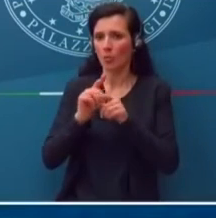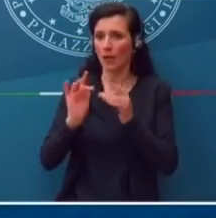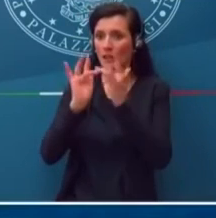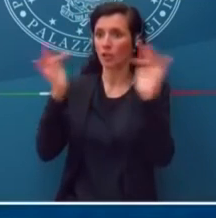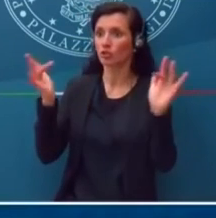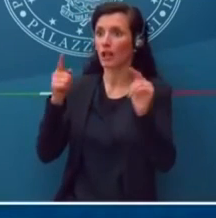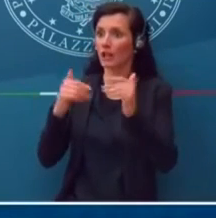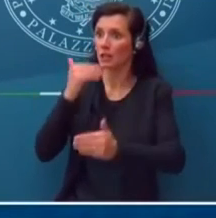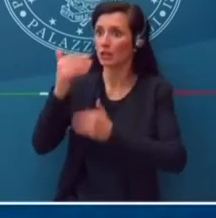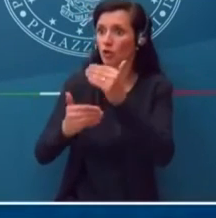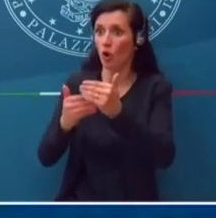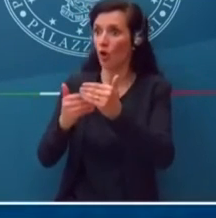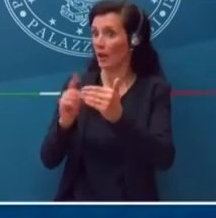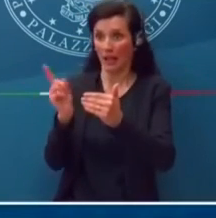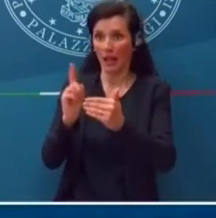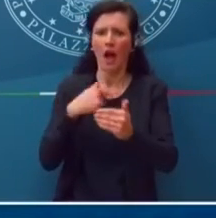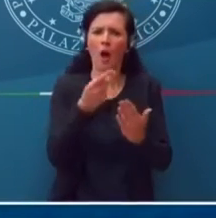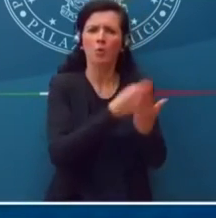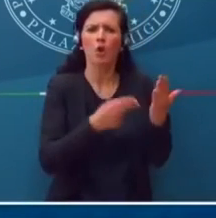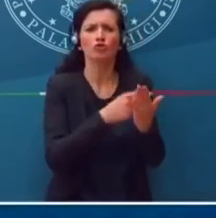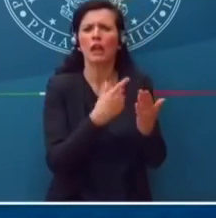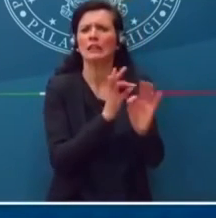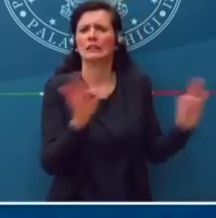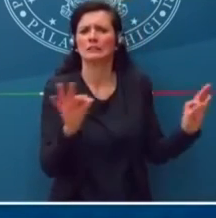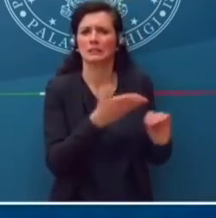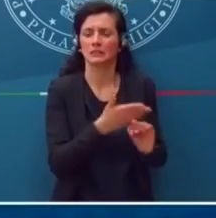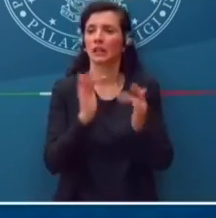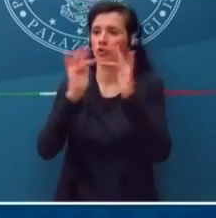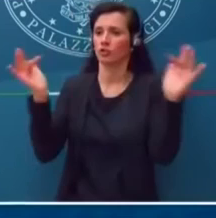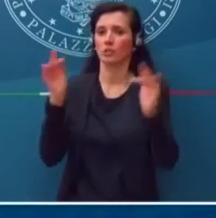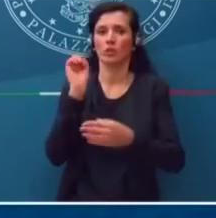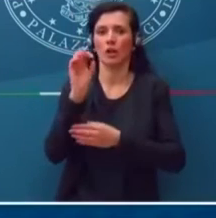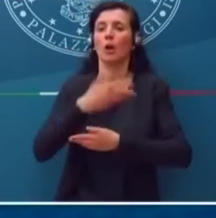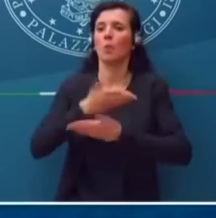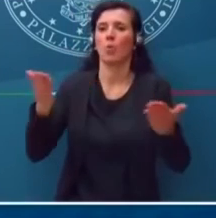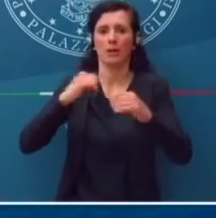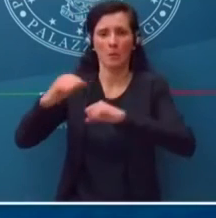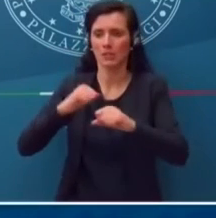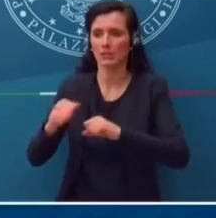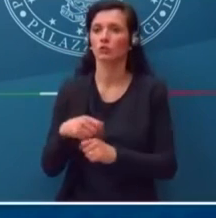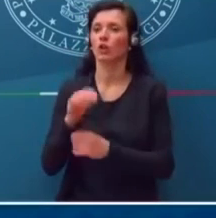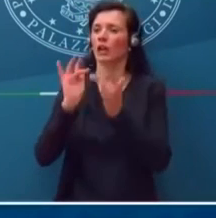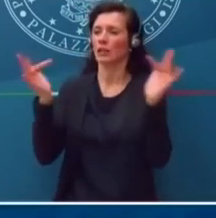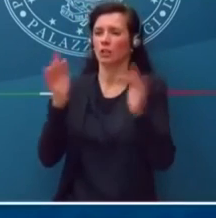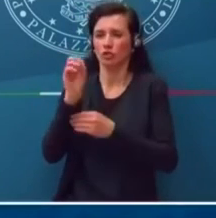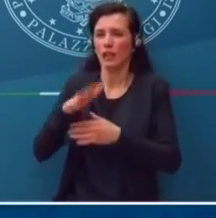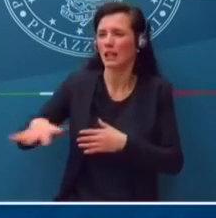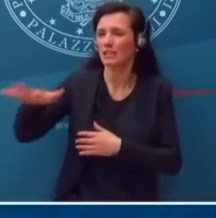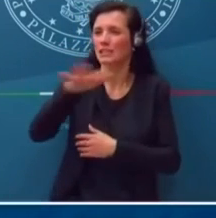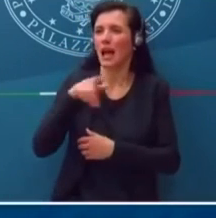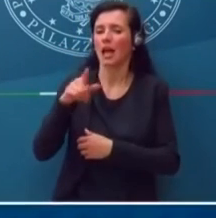avanti, digitalizzando la nostra pubblica amministrazione, digitalizzando tutto il lavoro